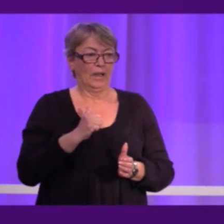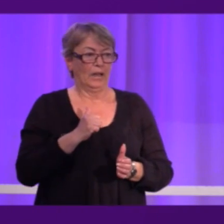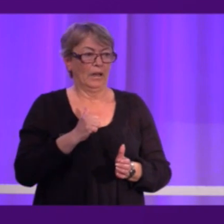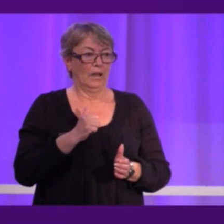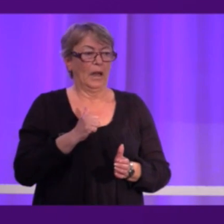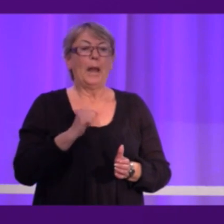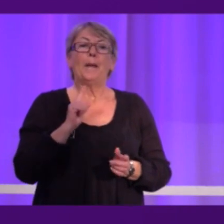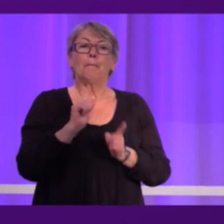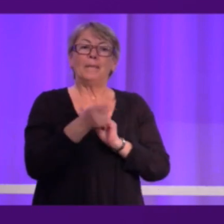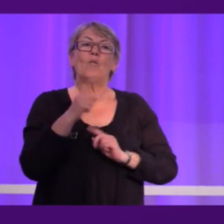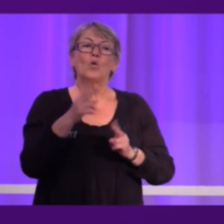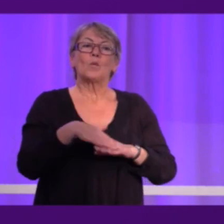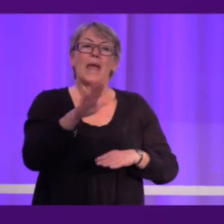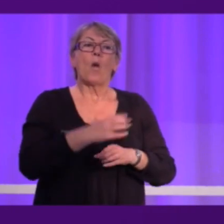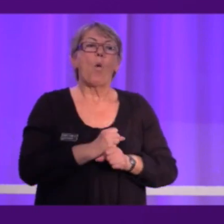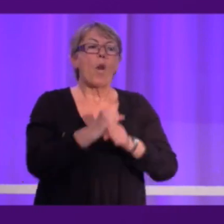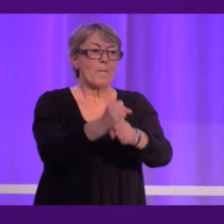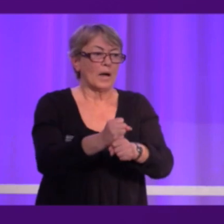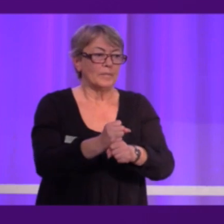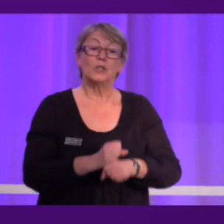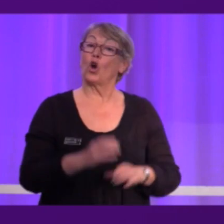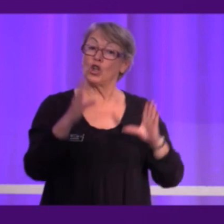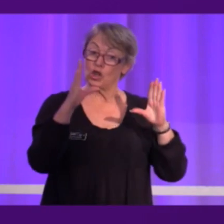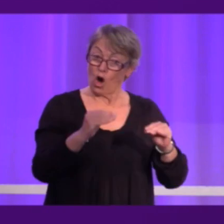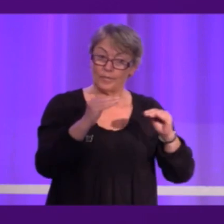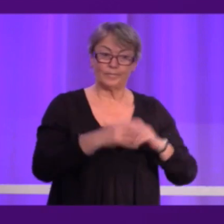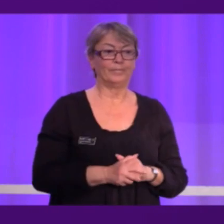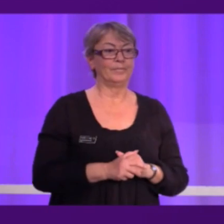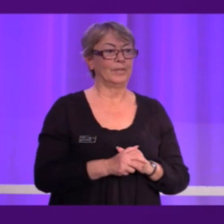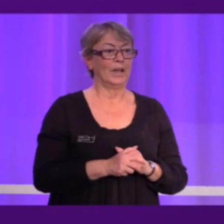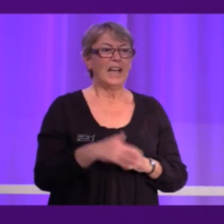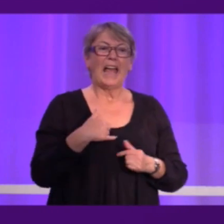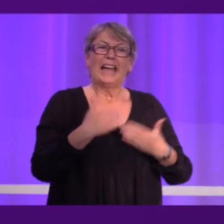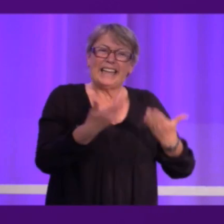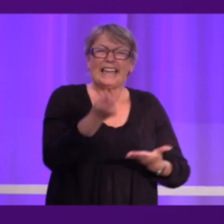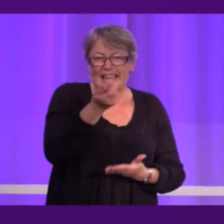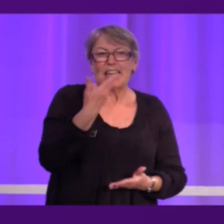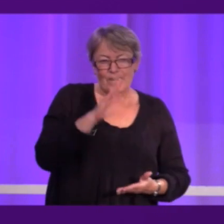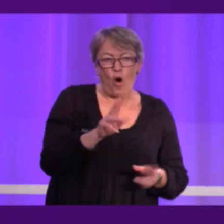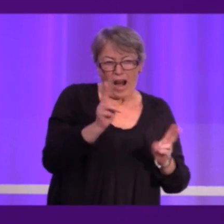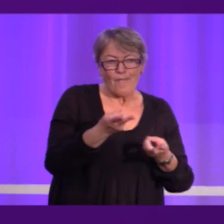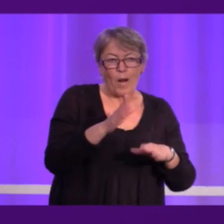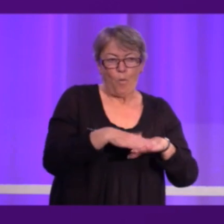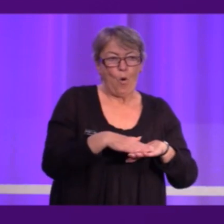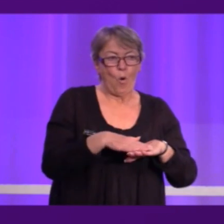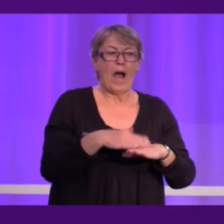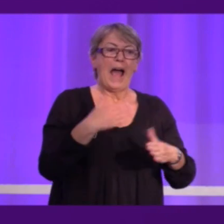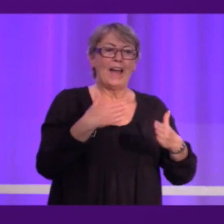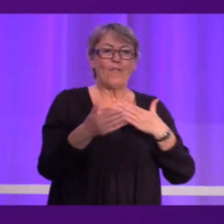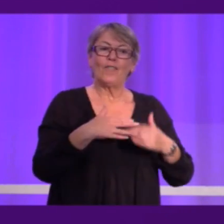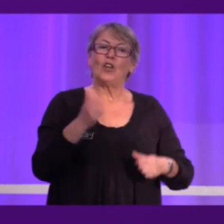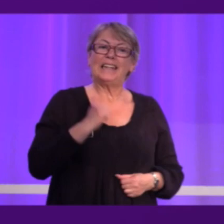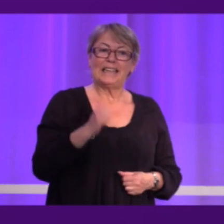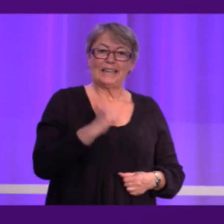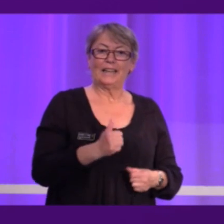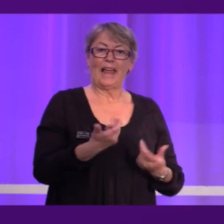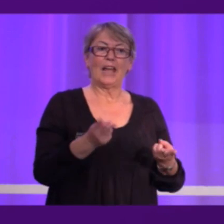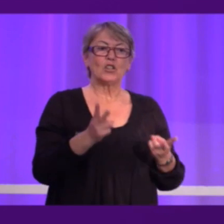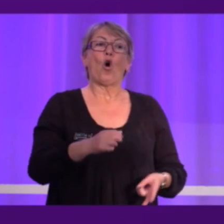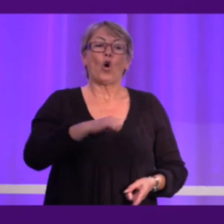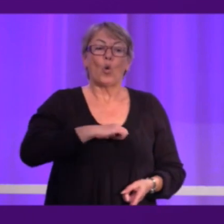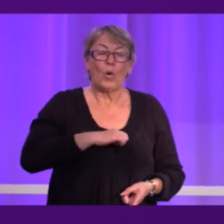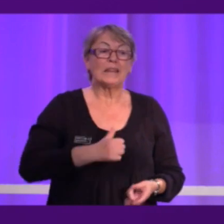mer hållbara. Så ja, jag har gett lite svar tror jag i alla fall på varför tillgänglighet är ett